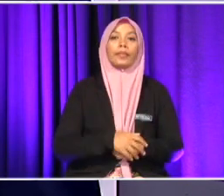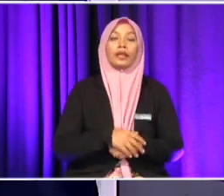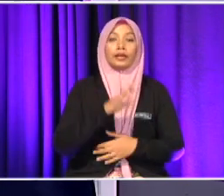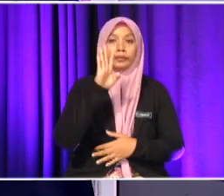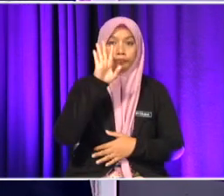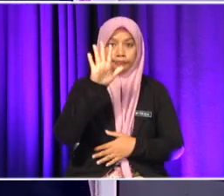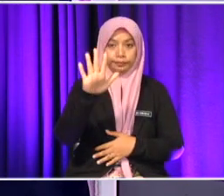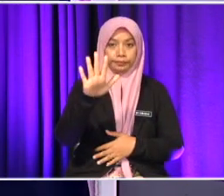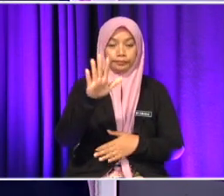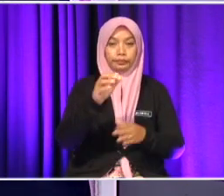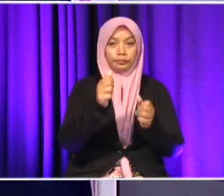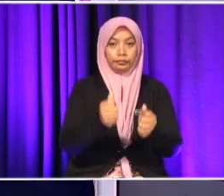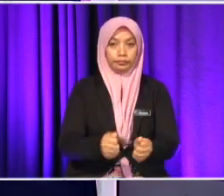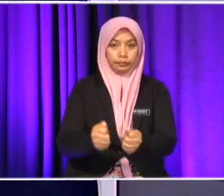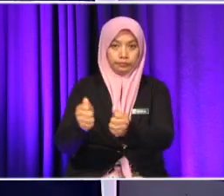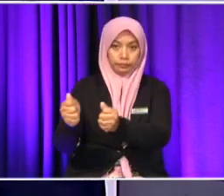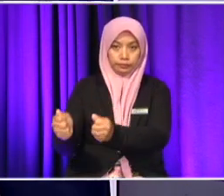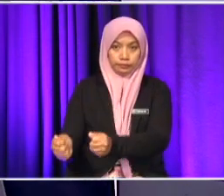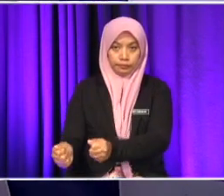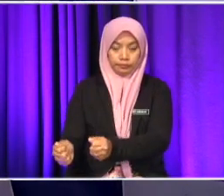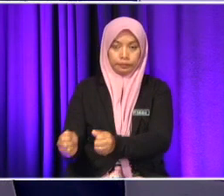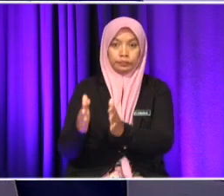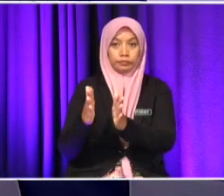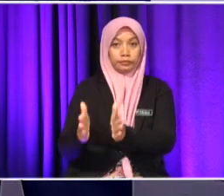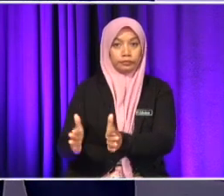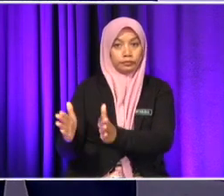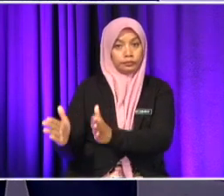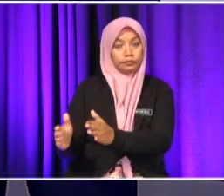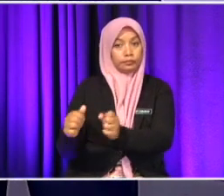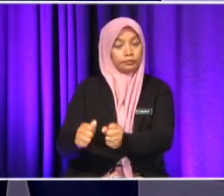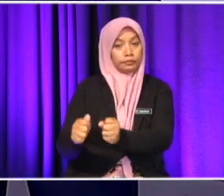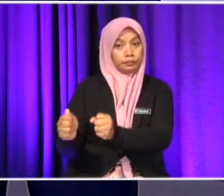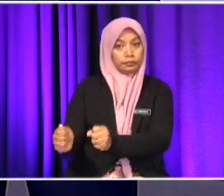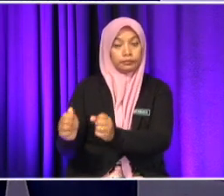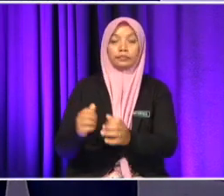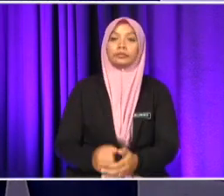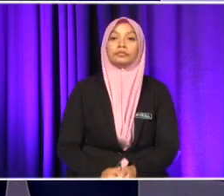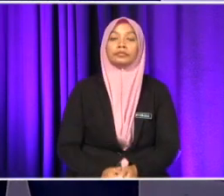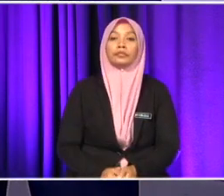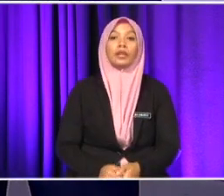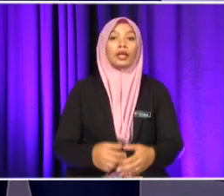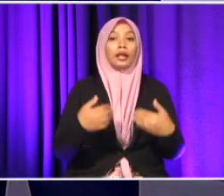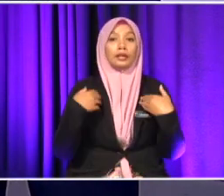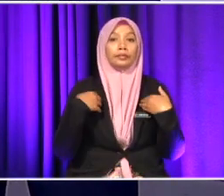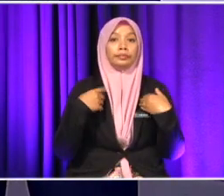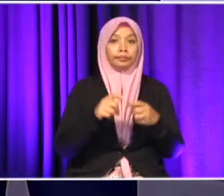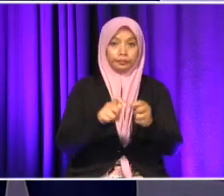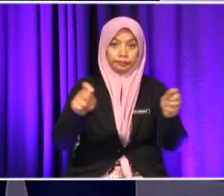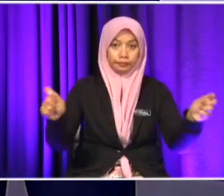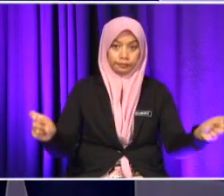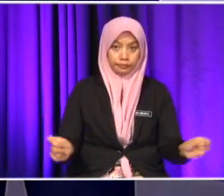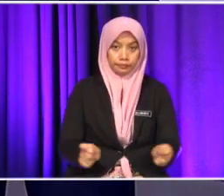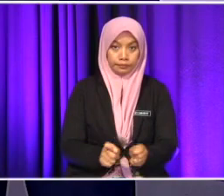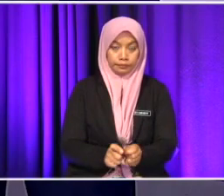kelima ada susun atau proses pengeluaran Makanya kalau dalam pengeluaran itu perlunya adalah penambah tempat bahan mentah tempat